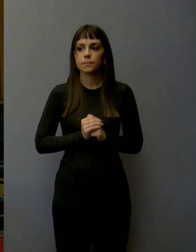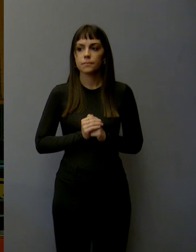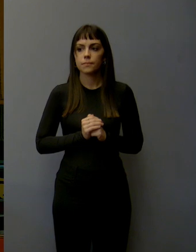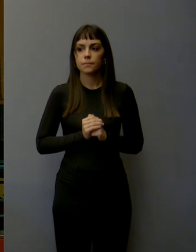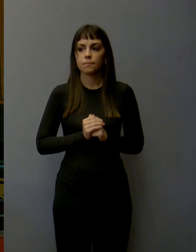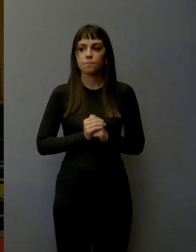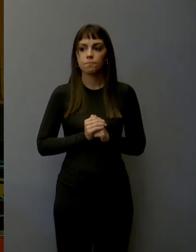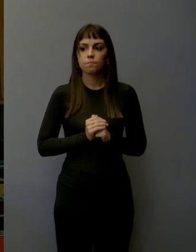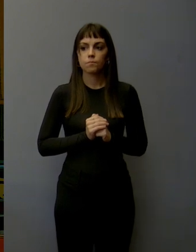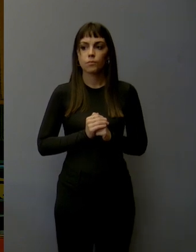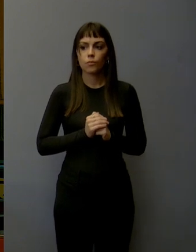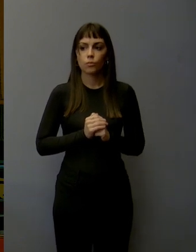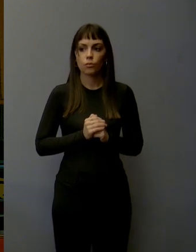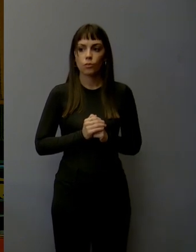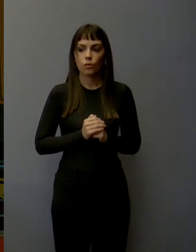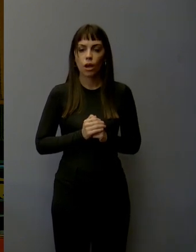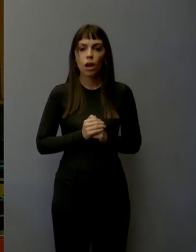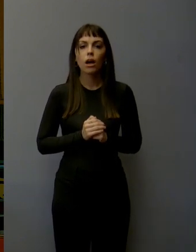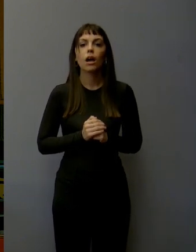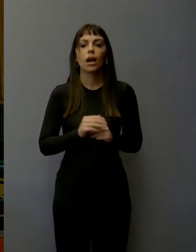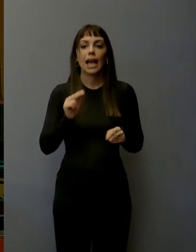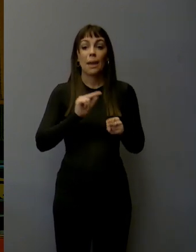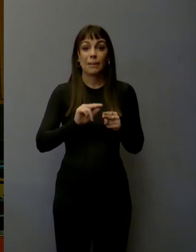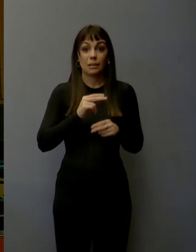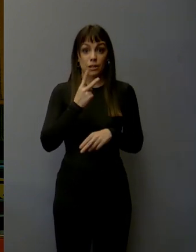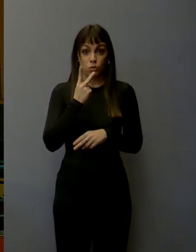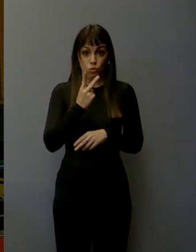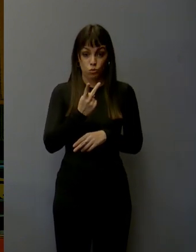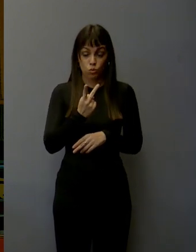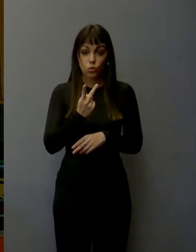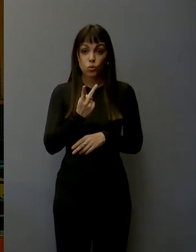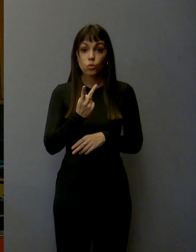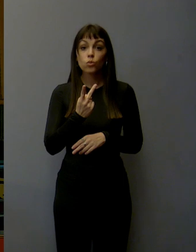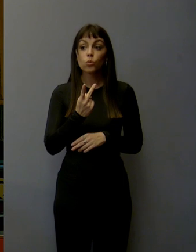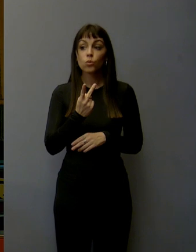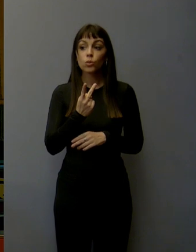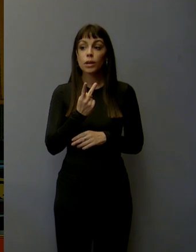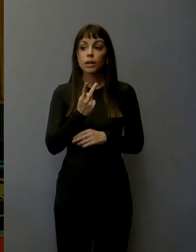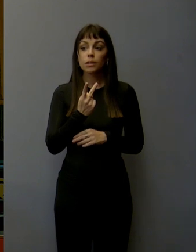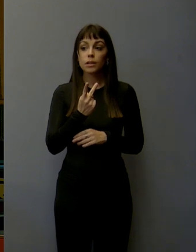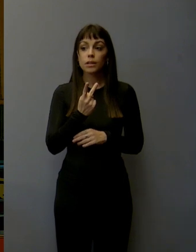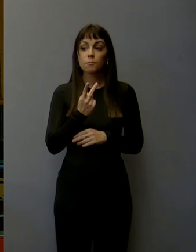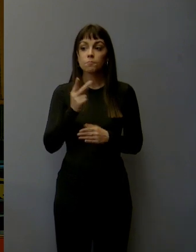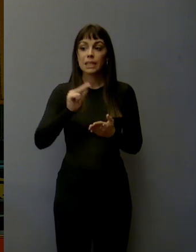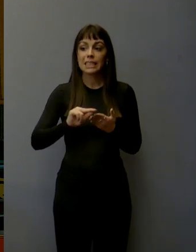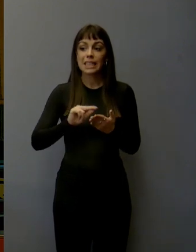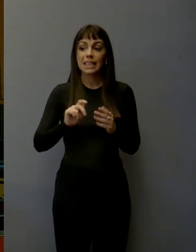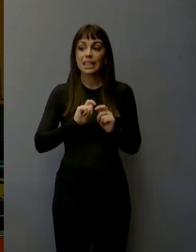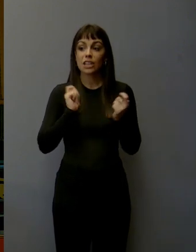sull'emendamento 2 vuole intervenire la segreteria generale